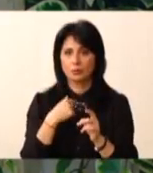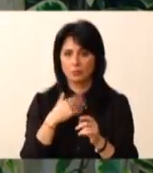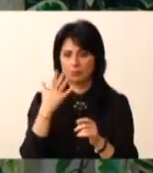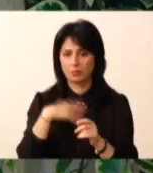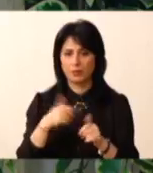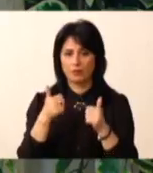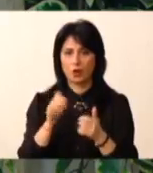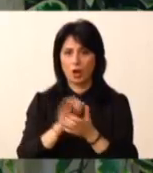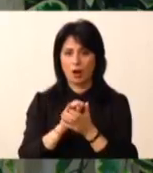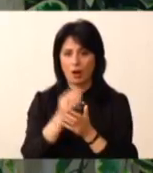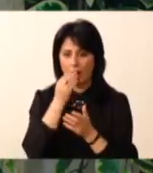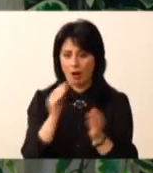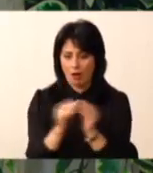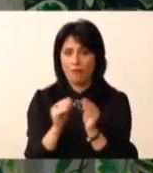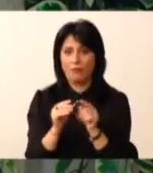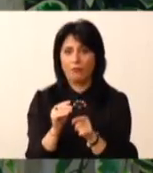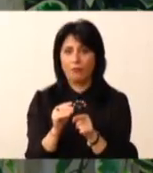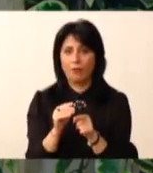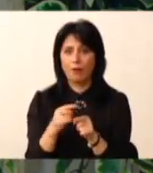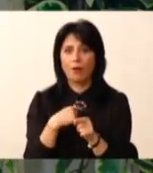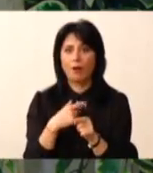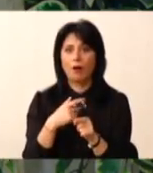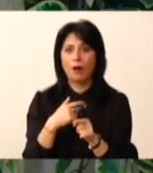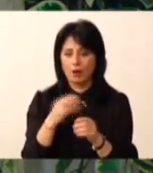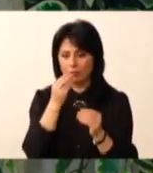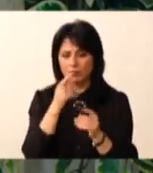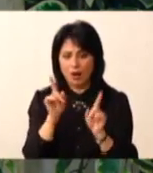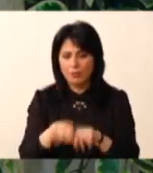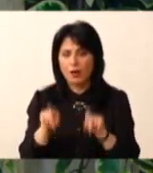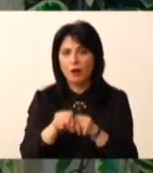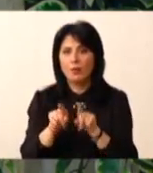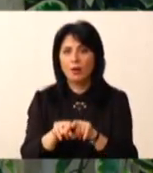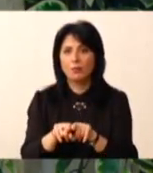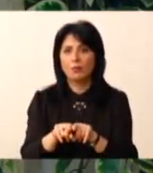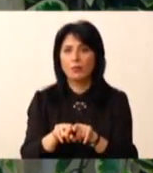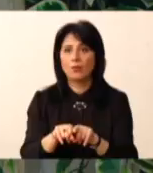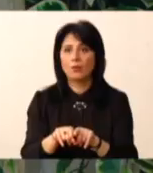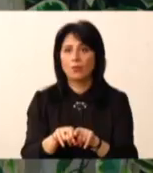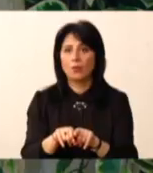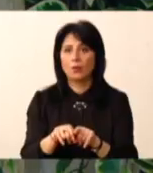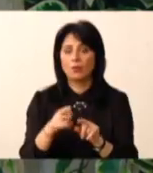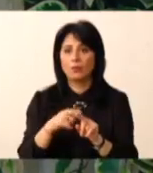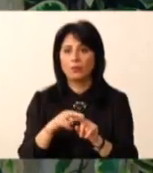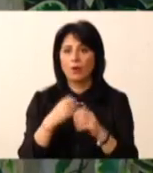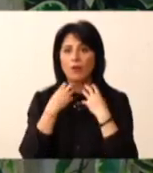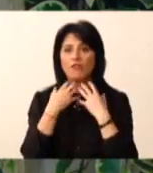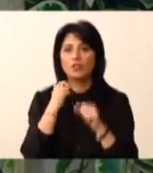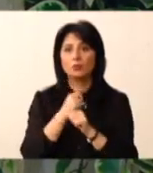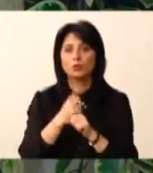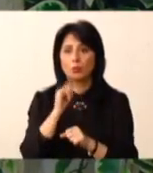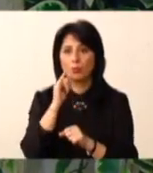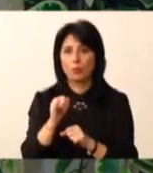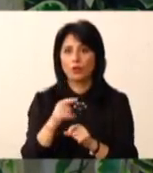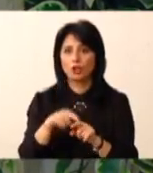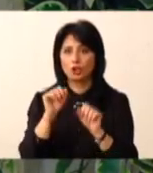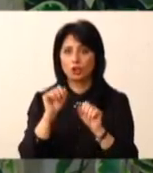ჩვენთვის კარგად ნაცნობ კვების რაციონში, ჩვენთვის ნაცნობი რეჟიმით და დაქვეითდება ფარისებრი ჯირკვლის ფუნქცია,